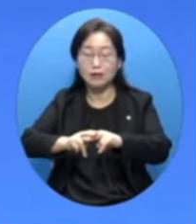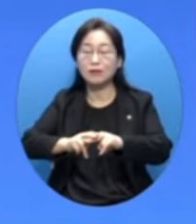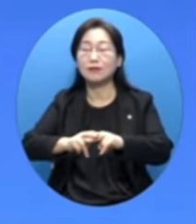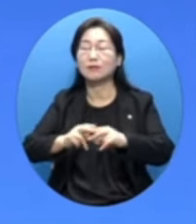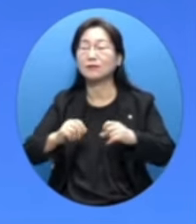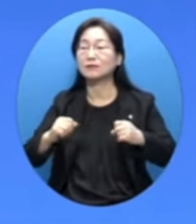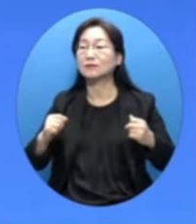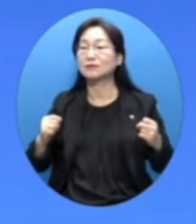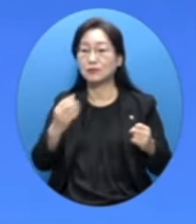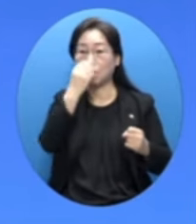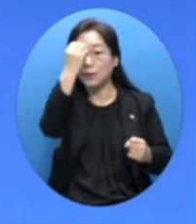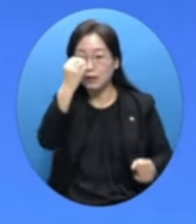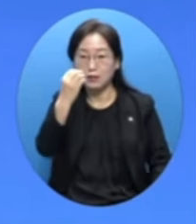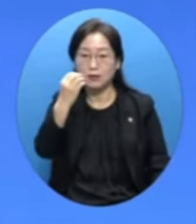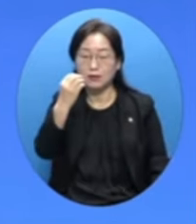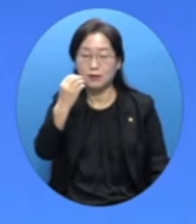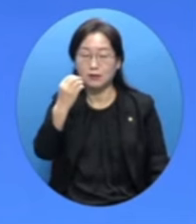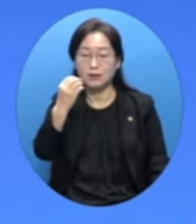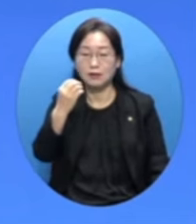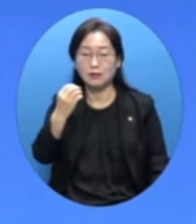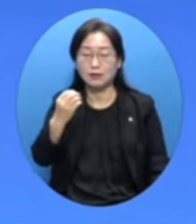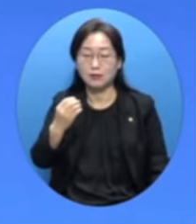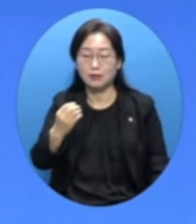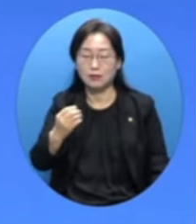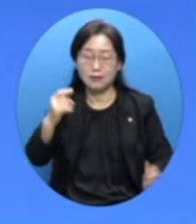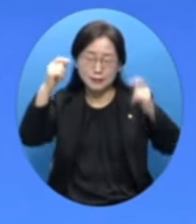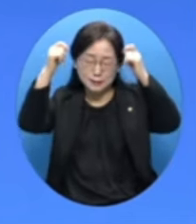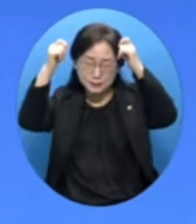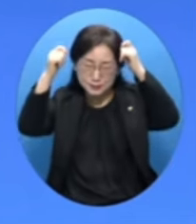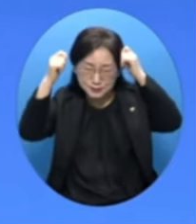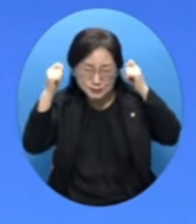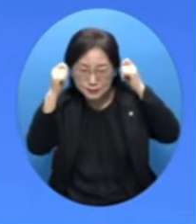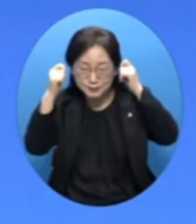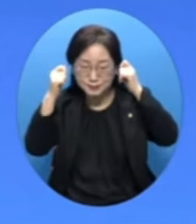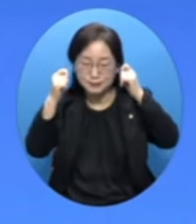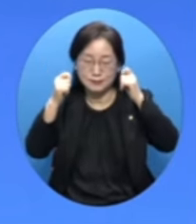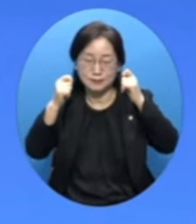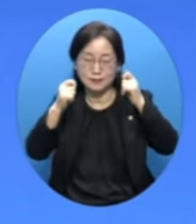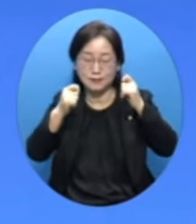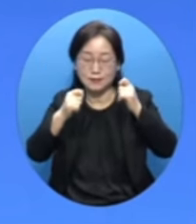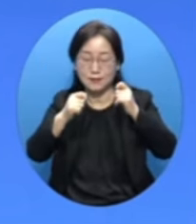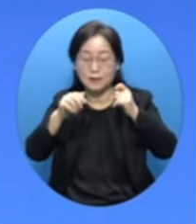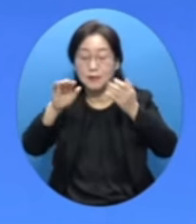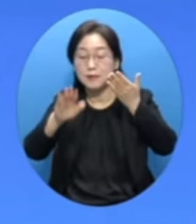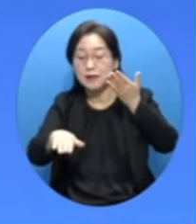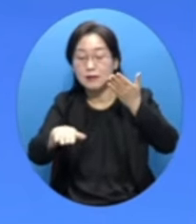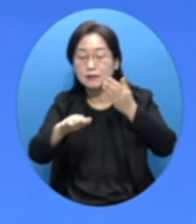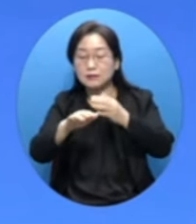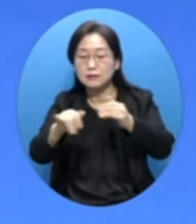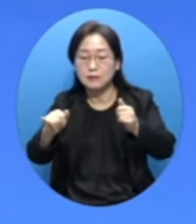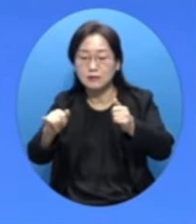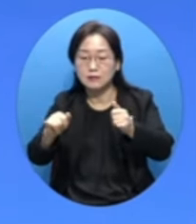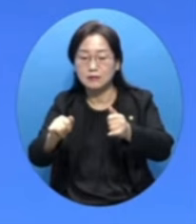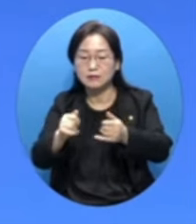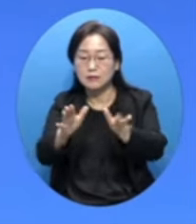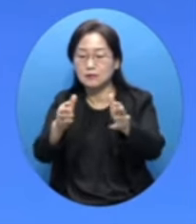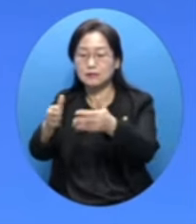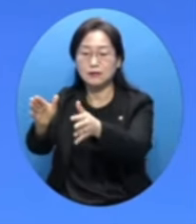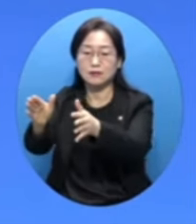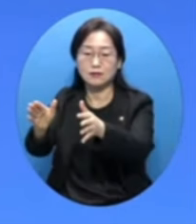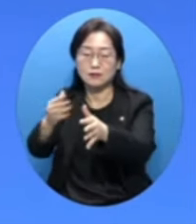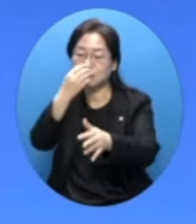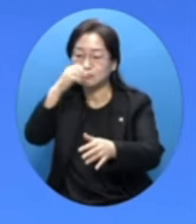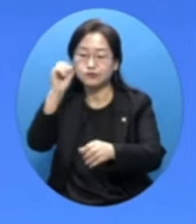한없이 교만해져서 그 자리에 영혼이 있을 것처럼 아래 사람들을 함부로 대하고